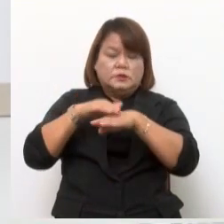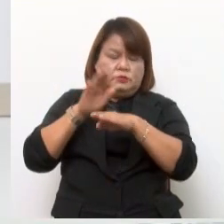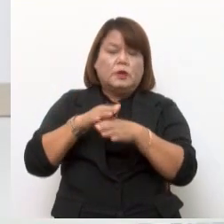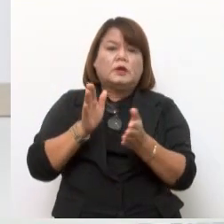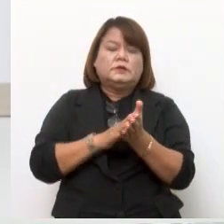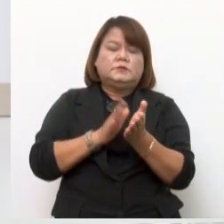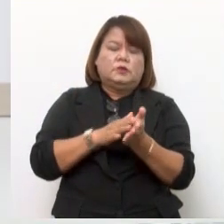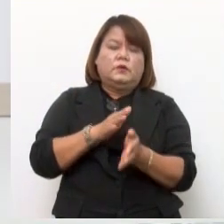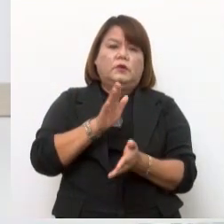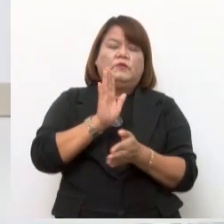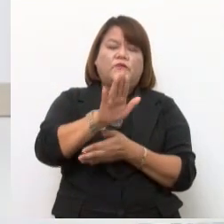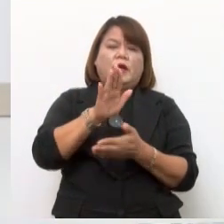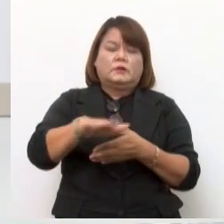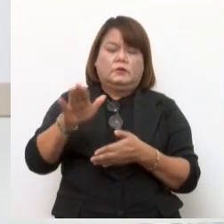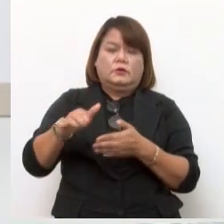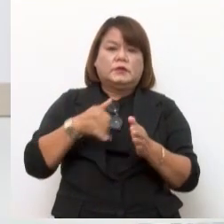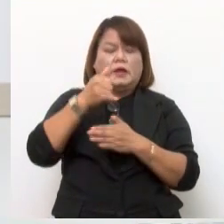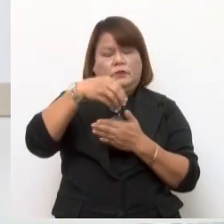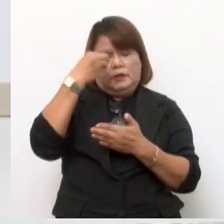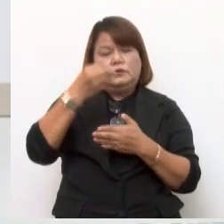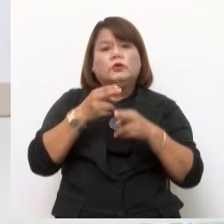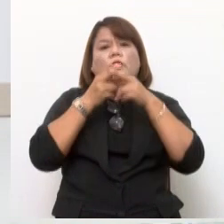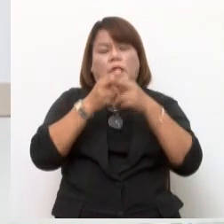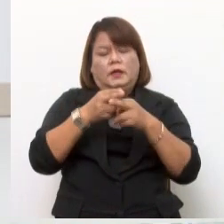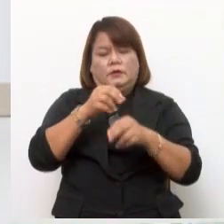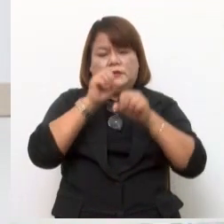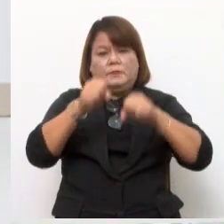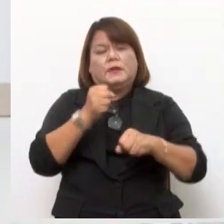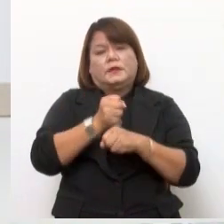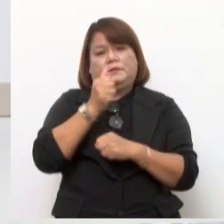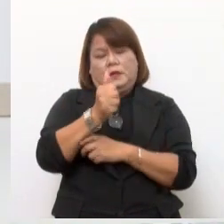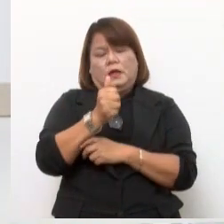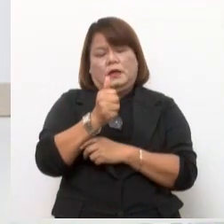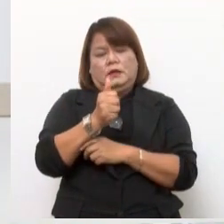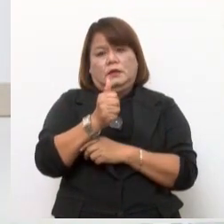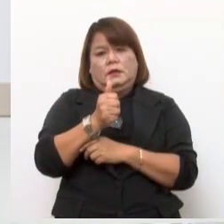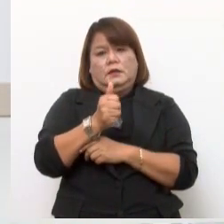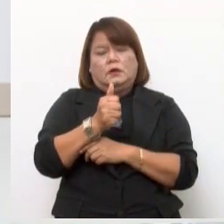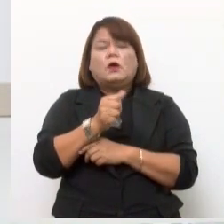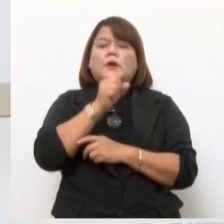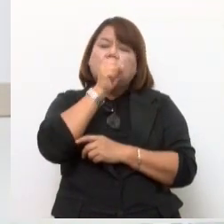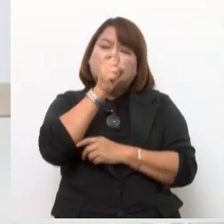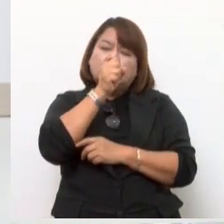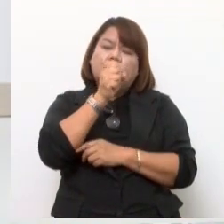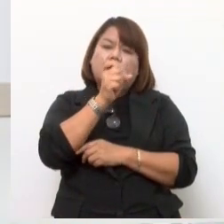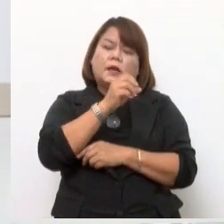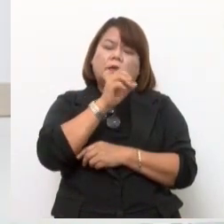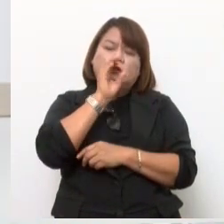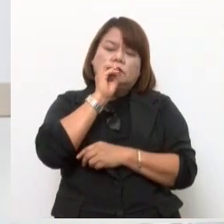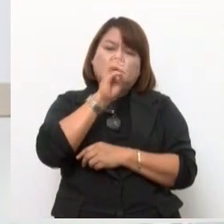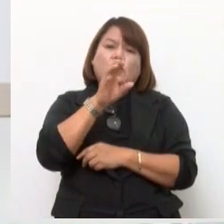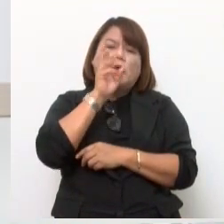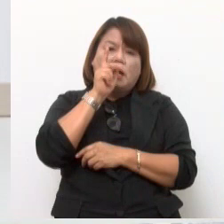ปยังน้องๆ อาจจะเข้าเรียนด้วยตนเองก็สามารถดำเนินการได้นะครับอันนี้ก็ขอเป็นการประชาสัมพันธ์และก็ส่งข่าวกับน้